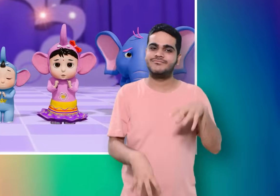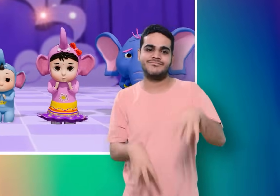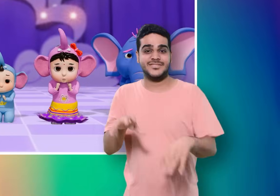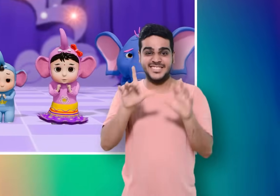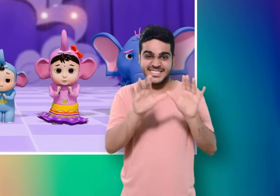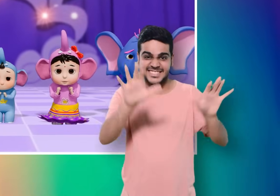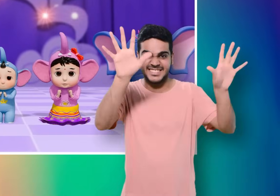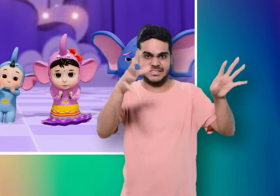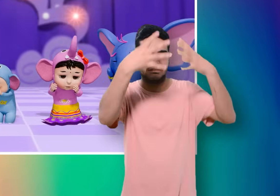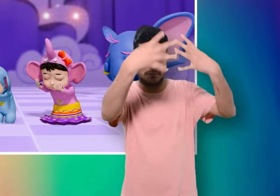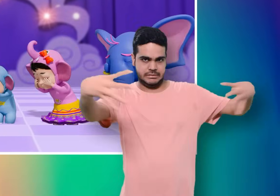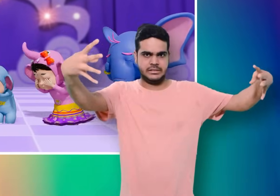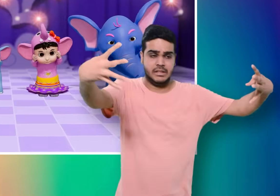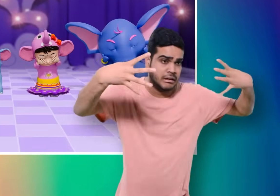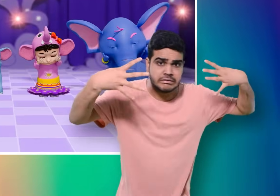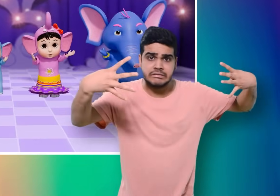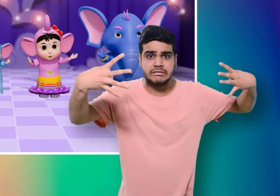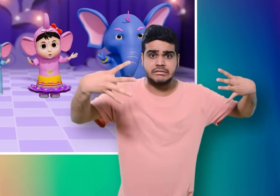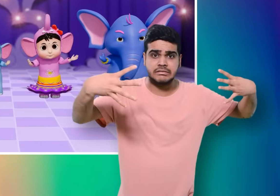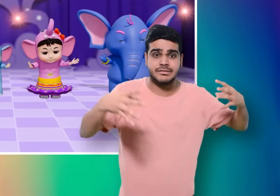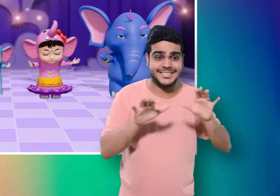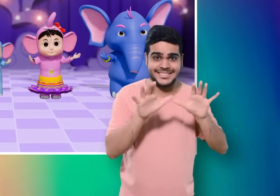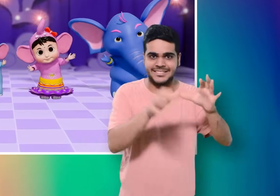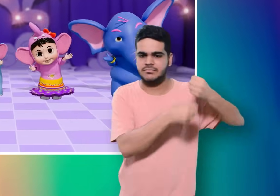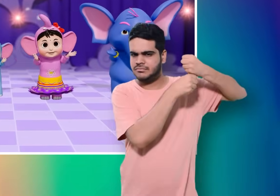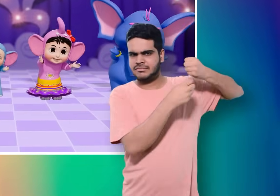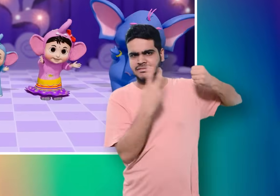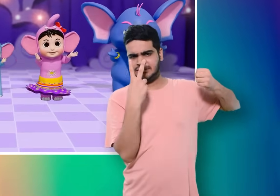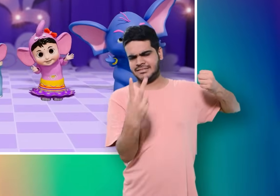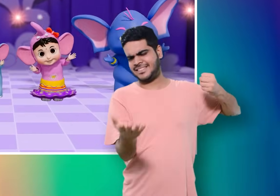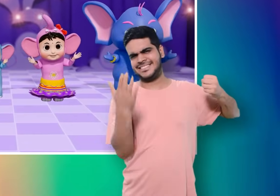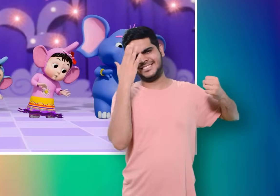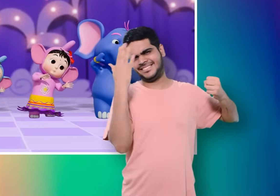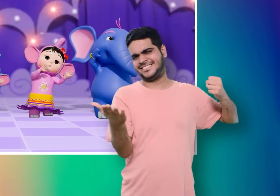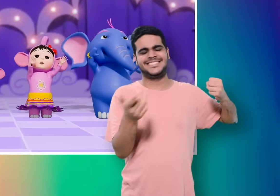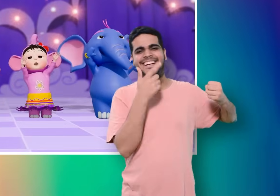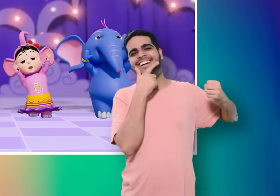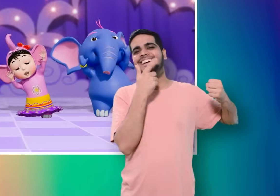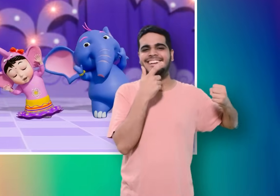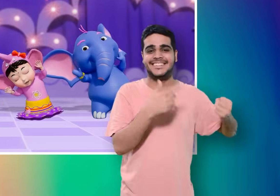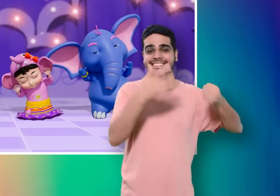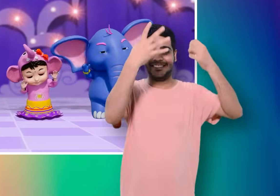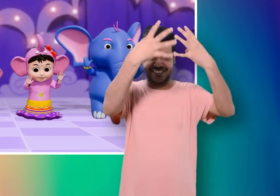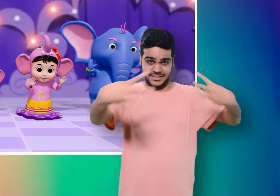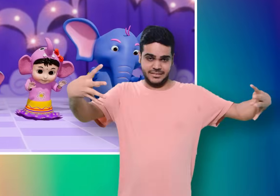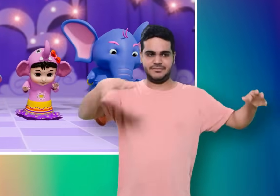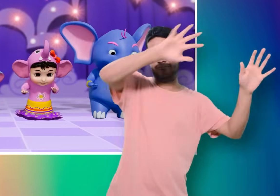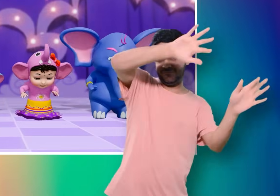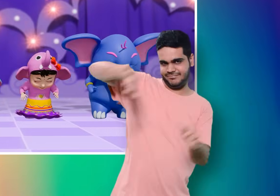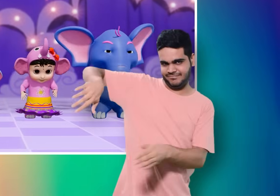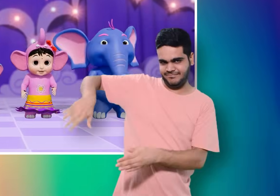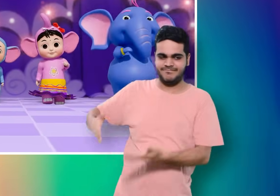जाल में जाके वो फंसे। मकड़ी ने देखा, देख के हंसी, अपना जाला